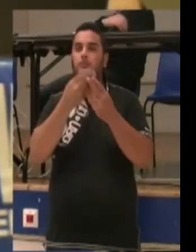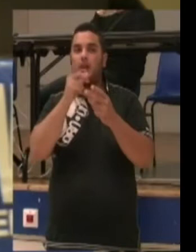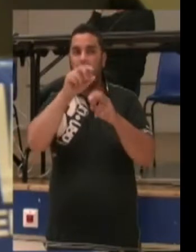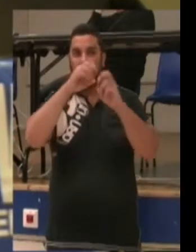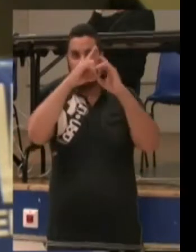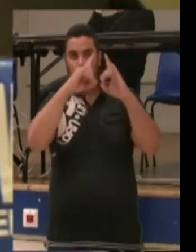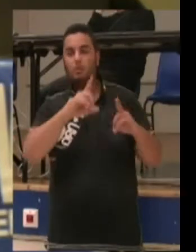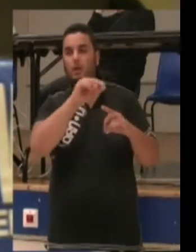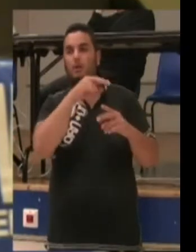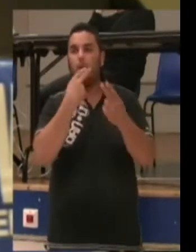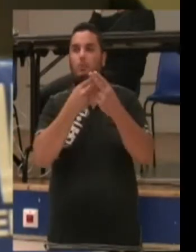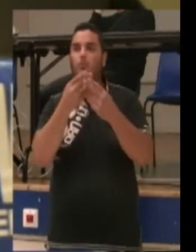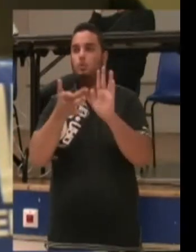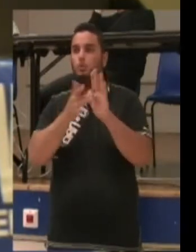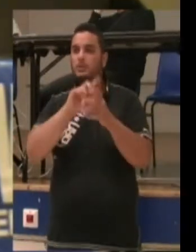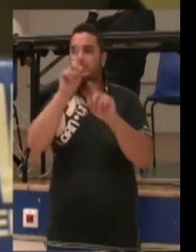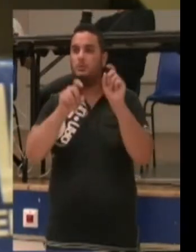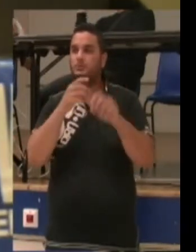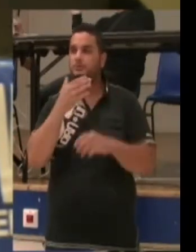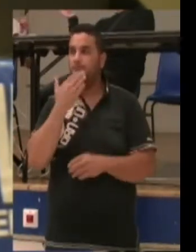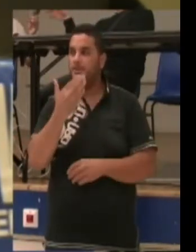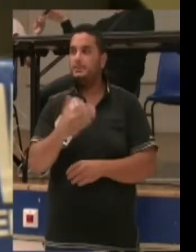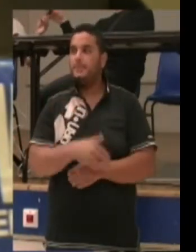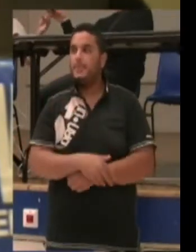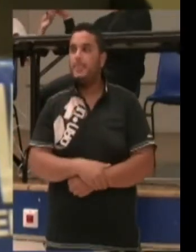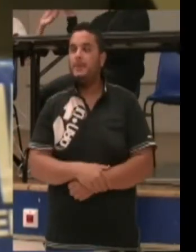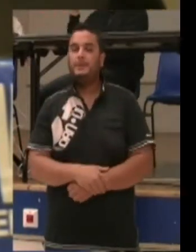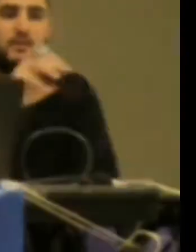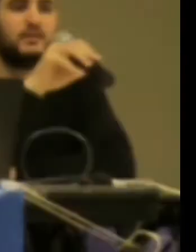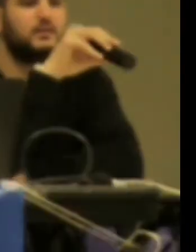juste à côté. Voilà, je vais laisser la parole à Farid.